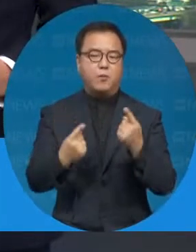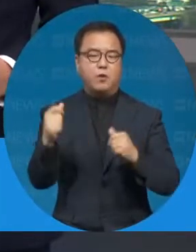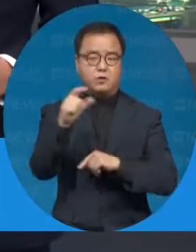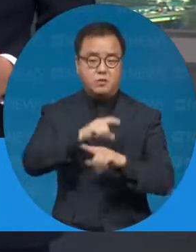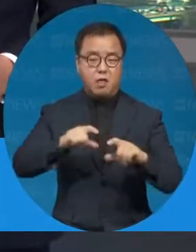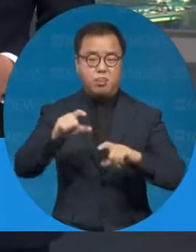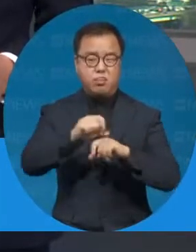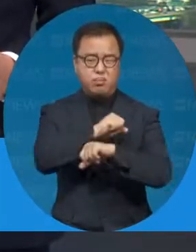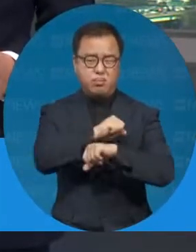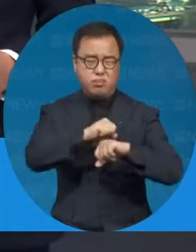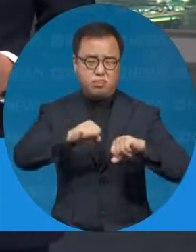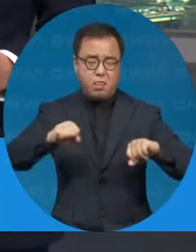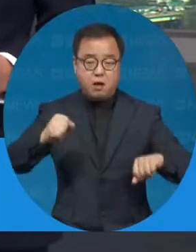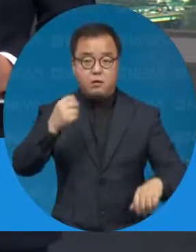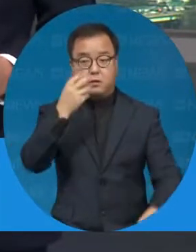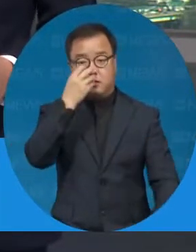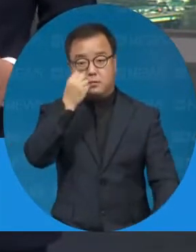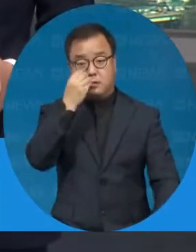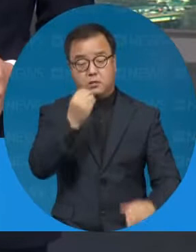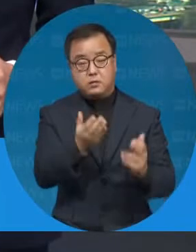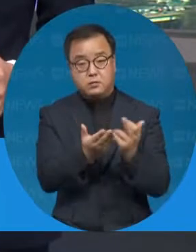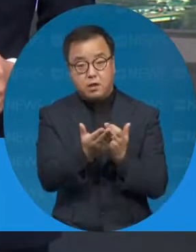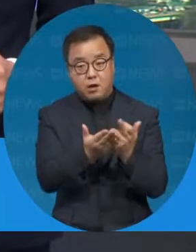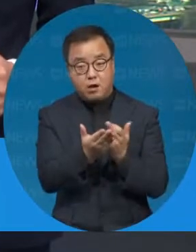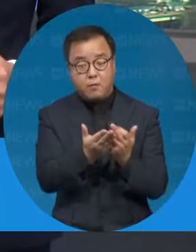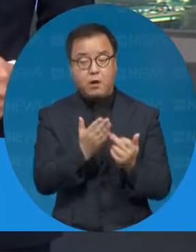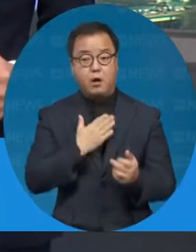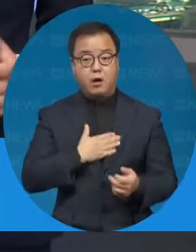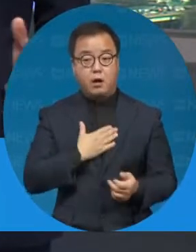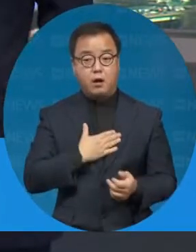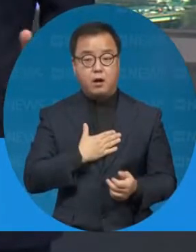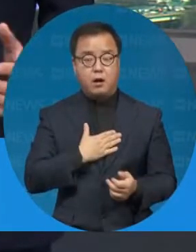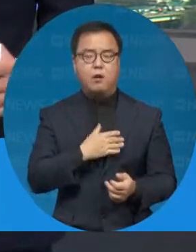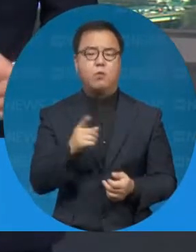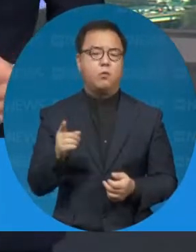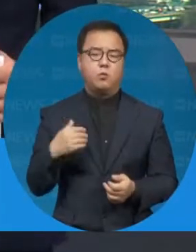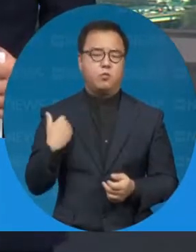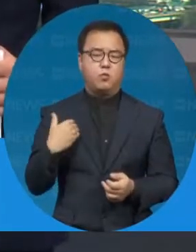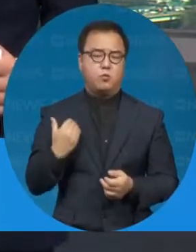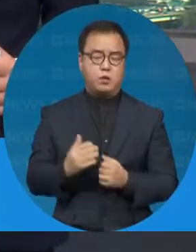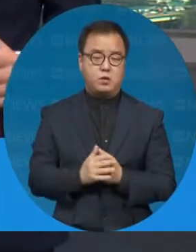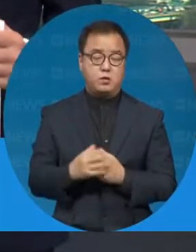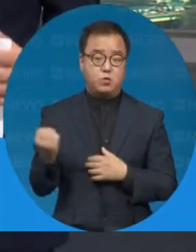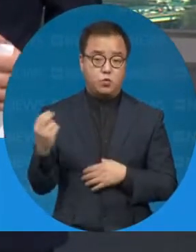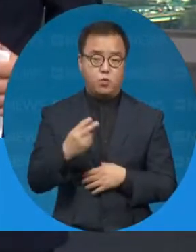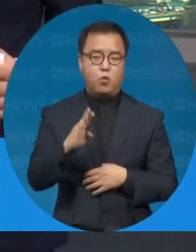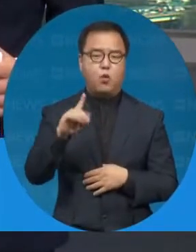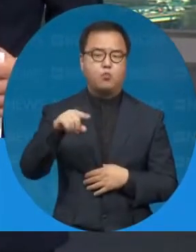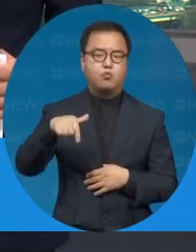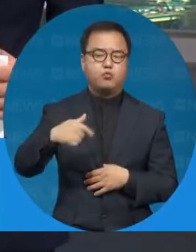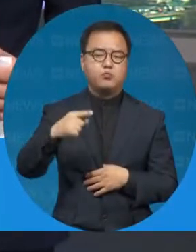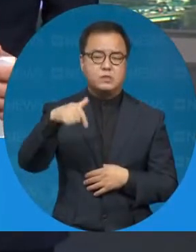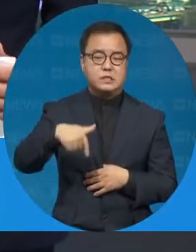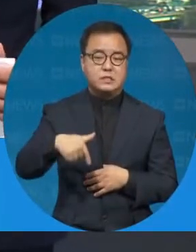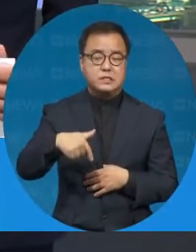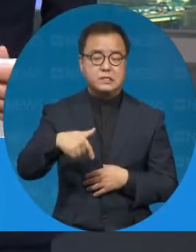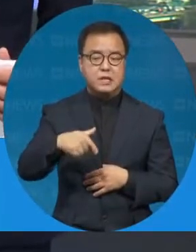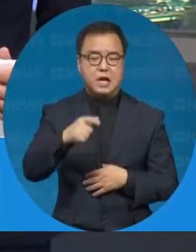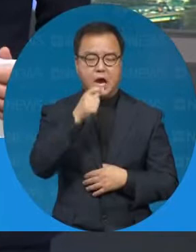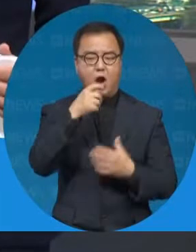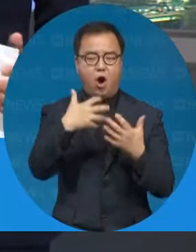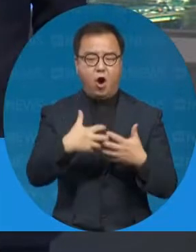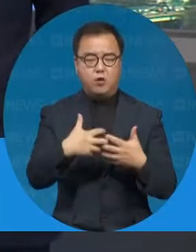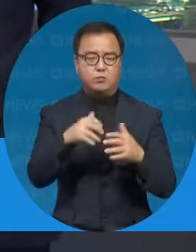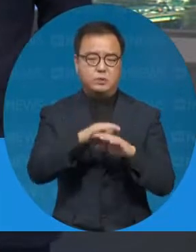섬이 있다는 사실을 혹시 알고 계셨습니까? 게다가 북극의 빙하도 지금 조금씩 녹아내리고 있죠.